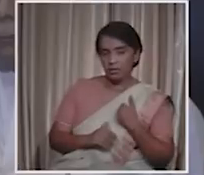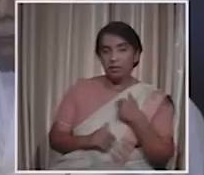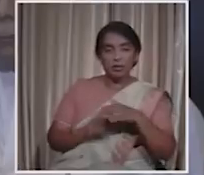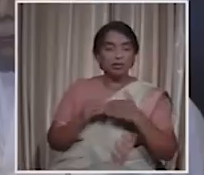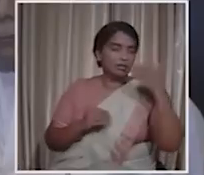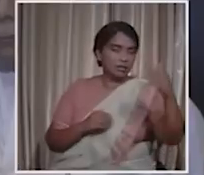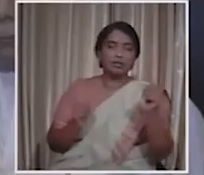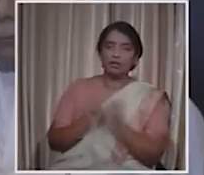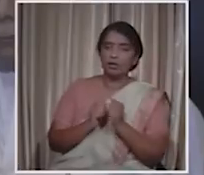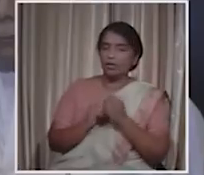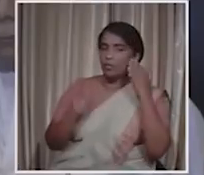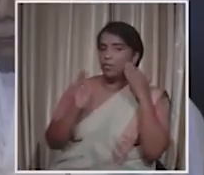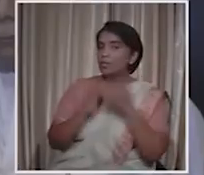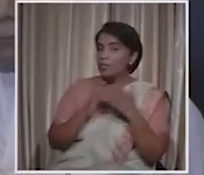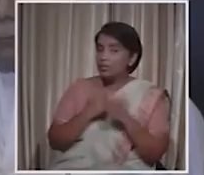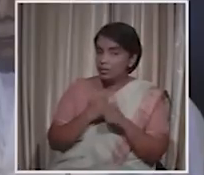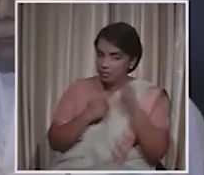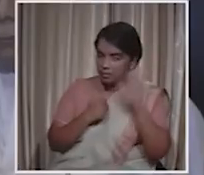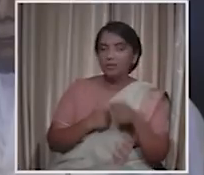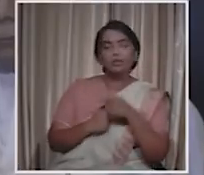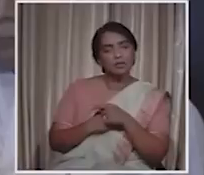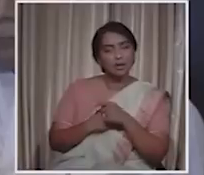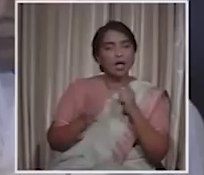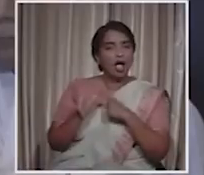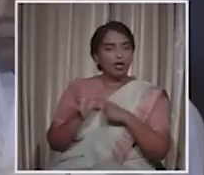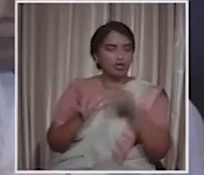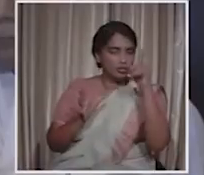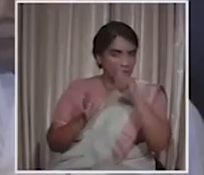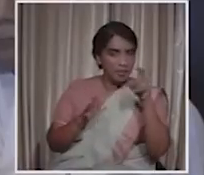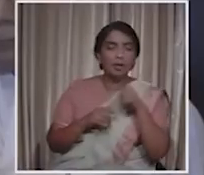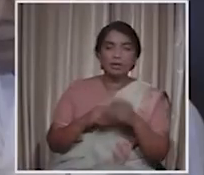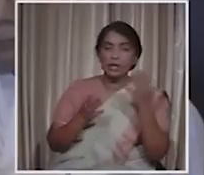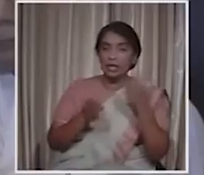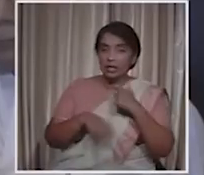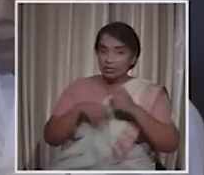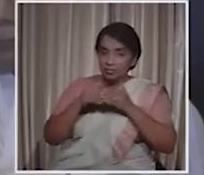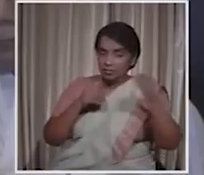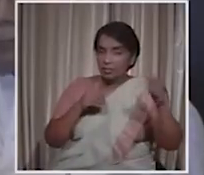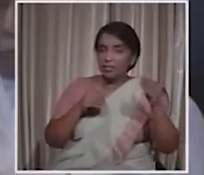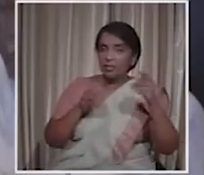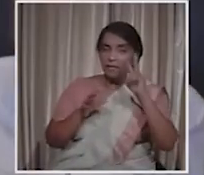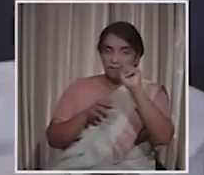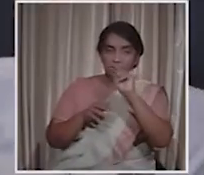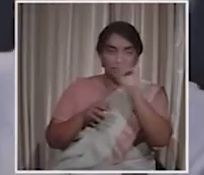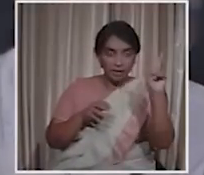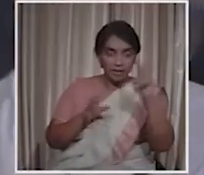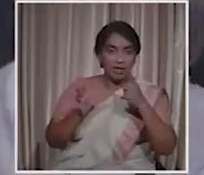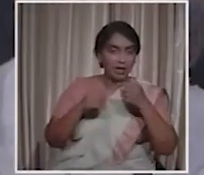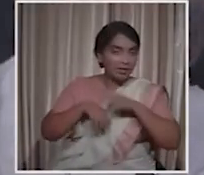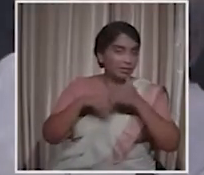ඉදිරි ගමනේ පදනම සැකසීම සඳහා අගෝස්තු මාසයේ ඉතිරි කාලය 2022 ඉතිරි කාලය